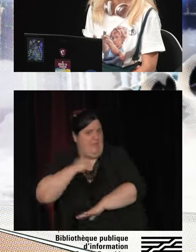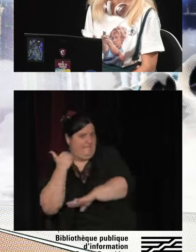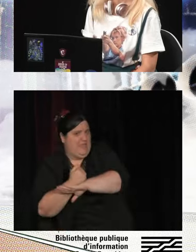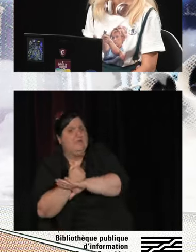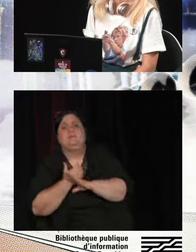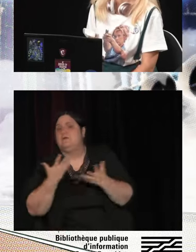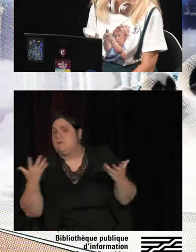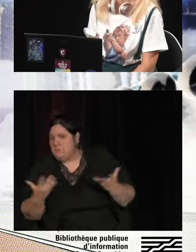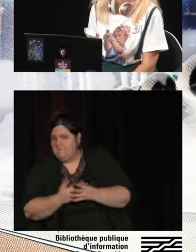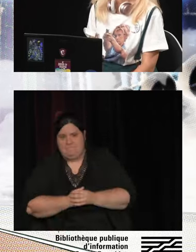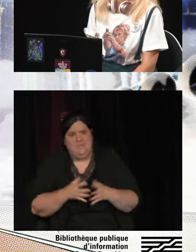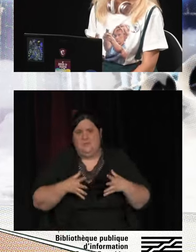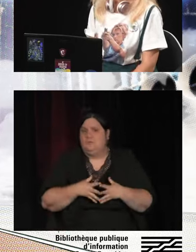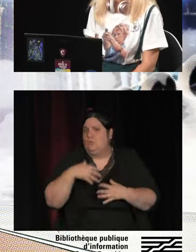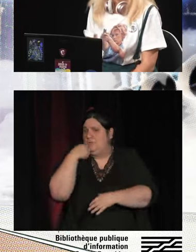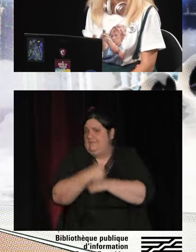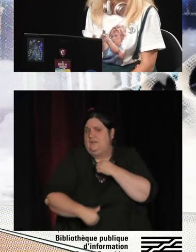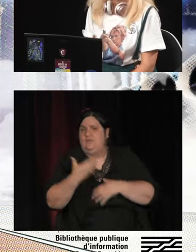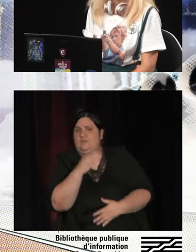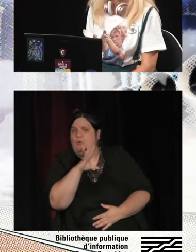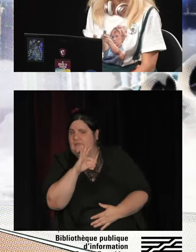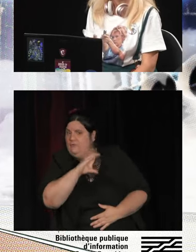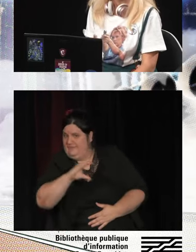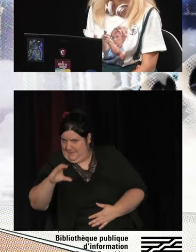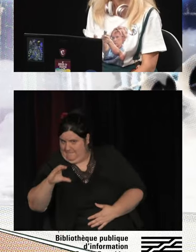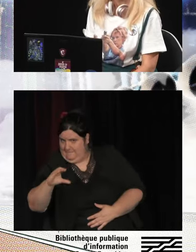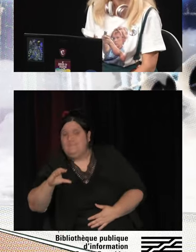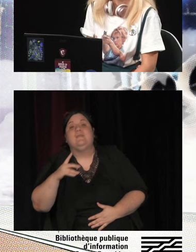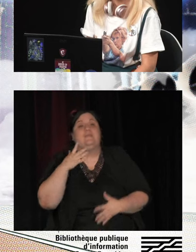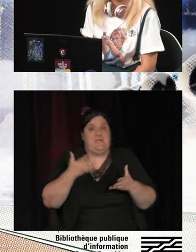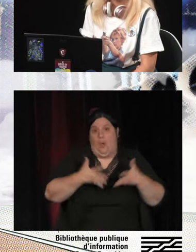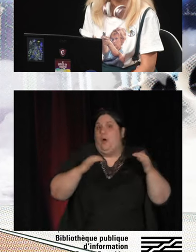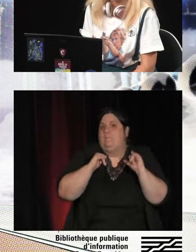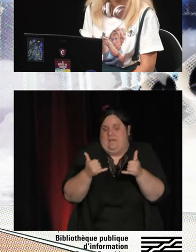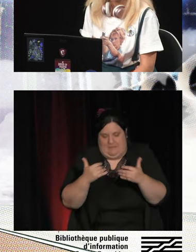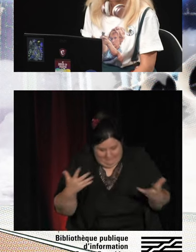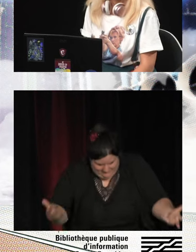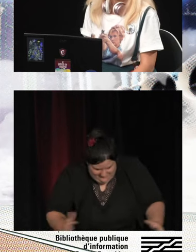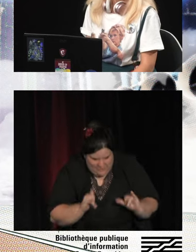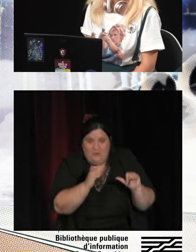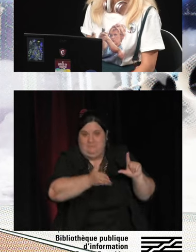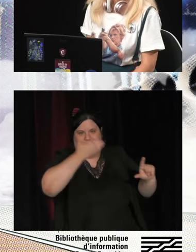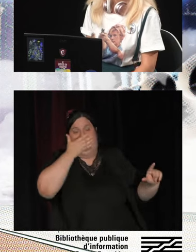Prix 150cc. Donc, le but est de faire. Bonjour, on finira cette phrase une autre fois.